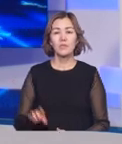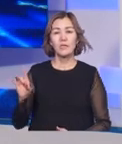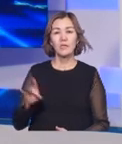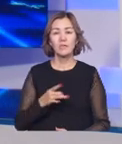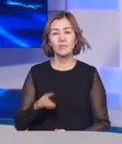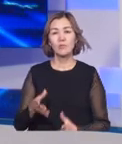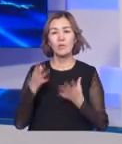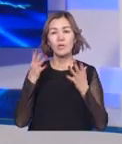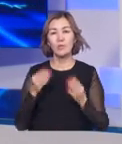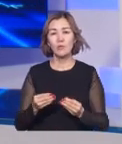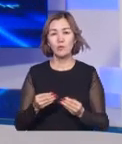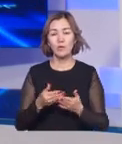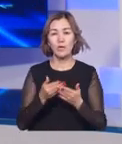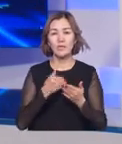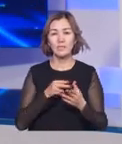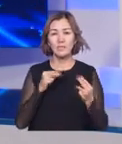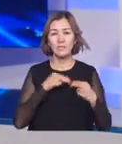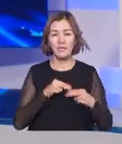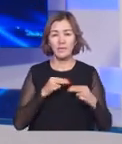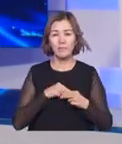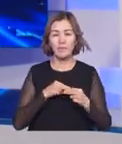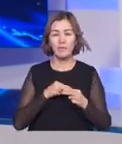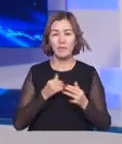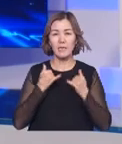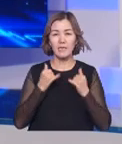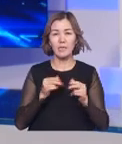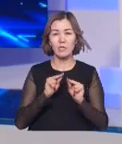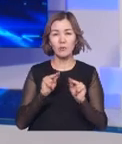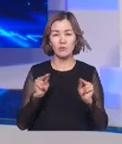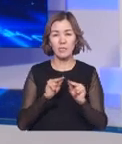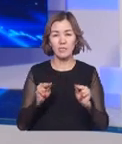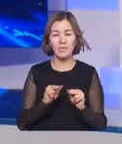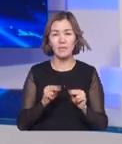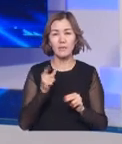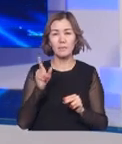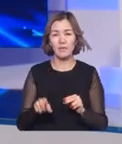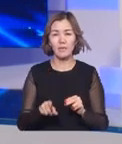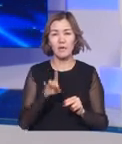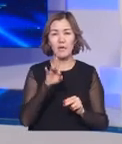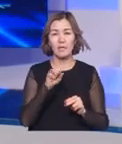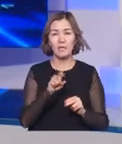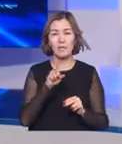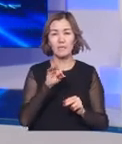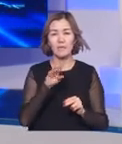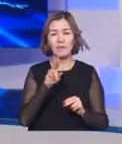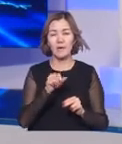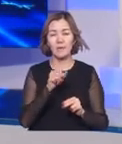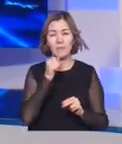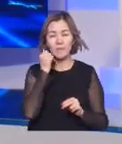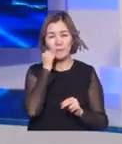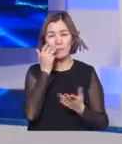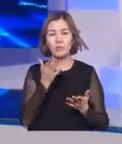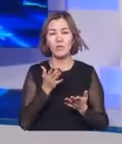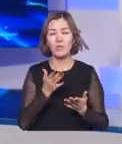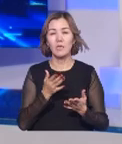Устаз ұлтпен ұрпақ үшін қасиетті ұғым. Республика күні қарсаңында еңбегі еленген ұстаздың бірі Рәбиға Жұмасылқызы.